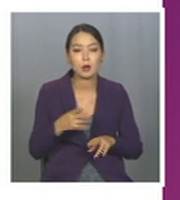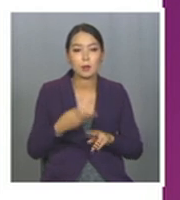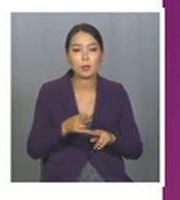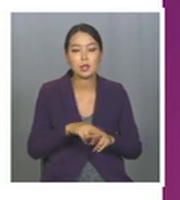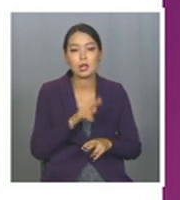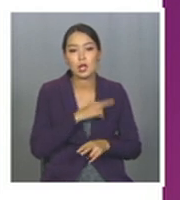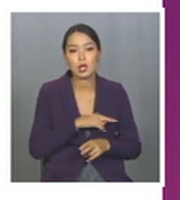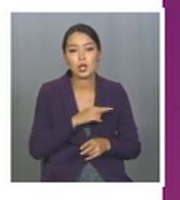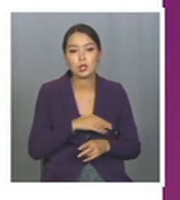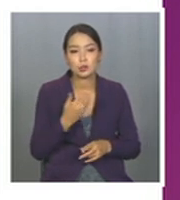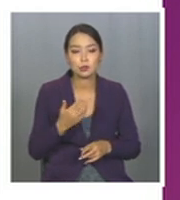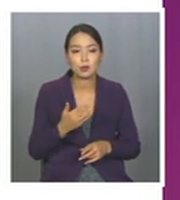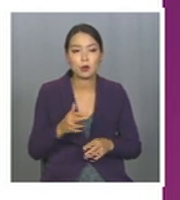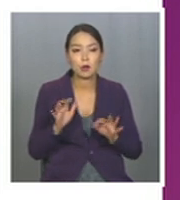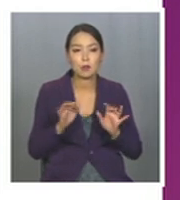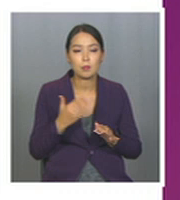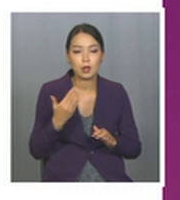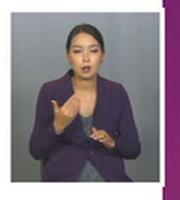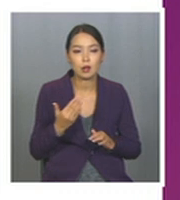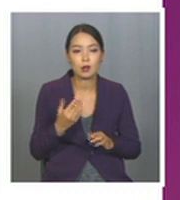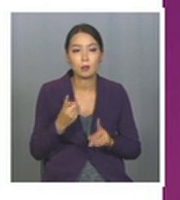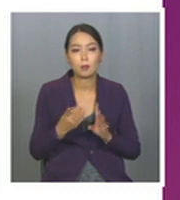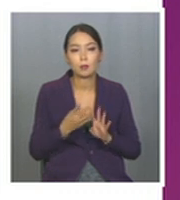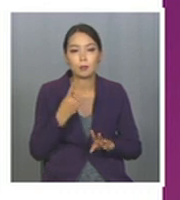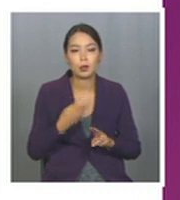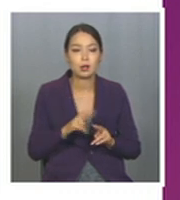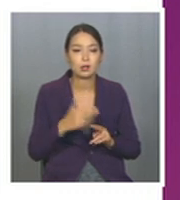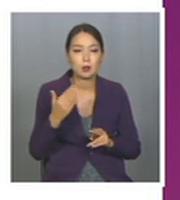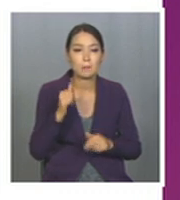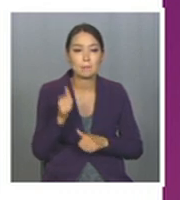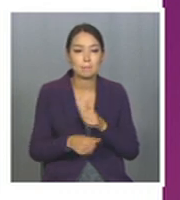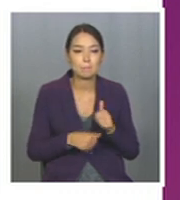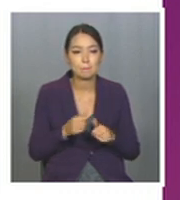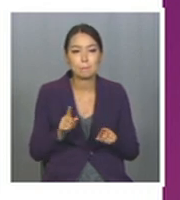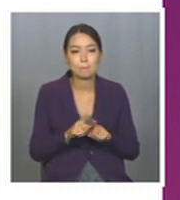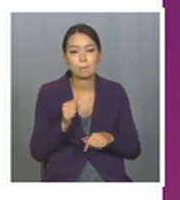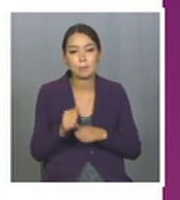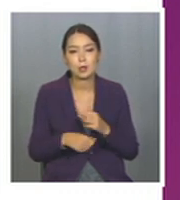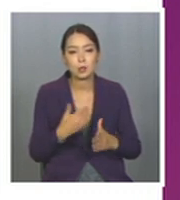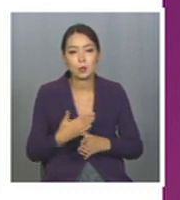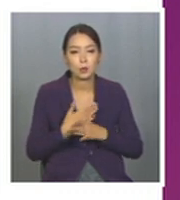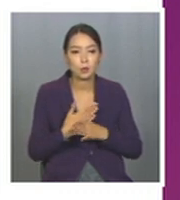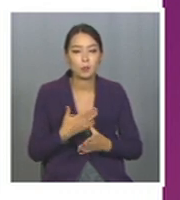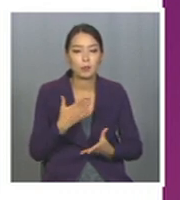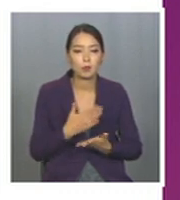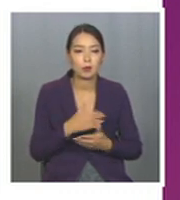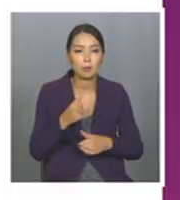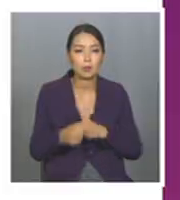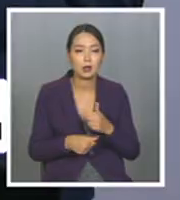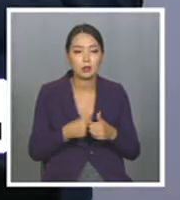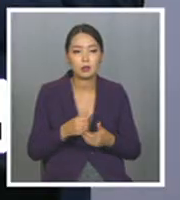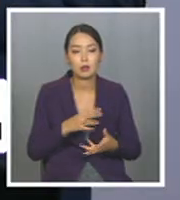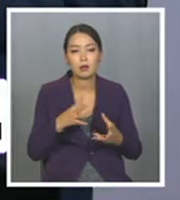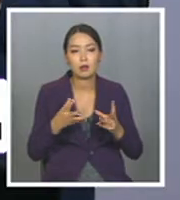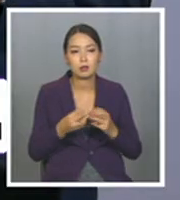базаға бірінші кезекте олар материалдық және материалдық емес болып бөлінеді. Материалдық базалардың